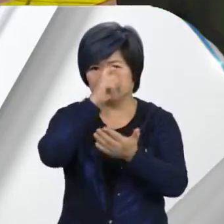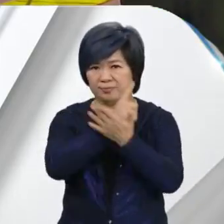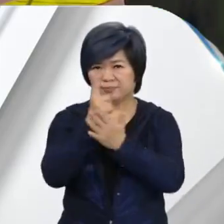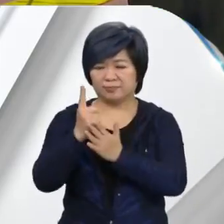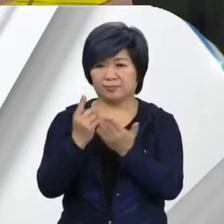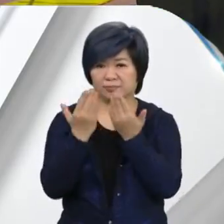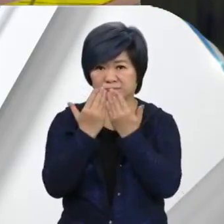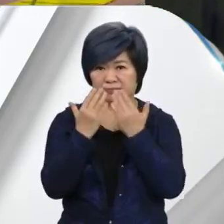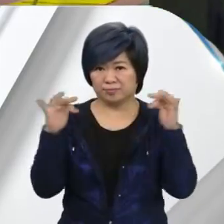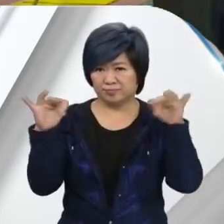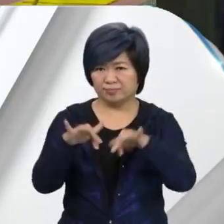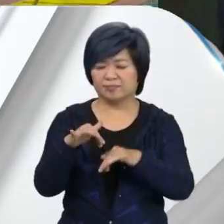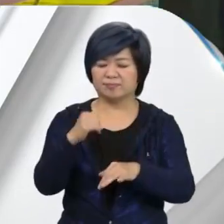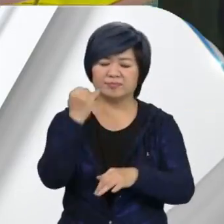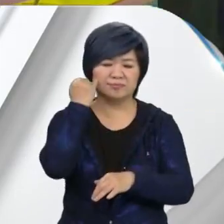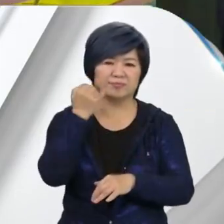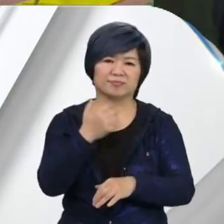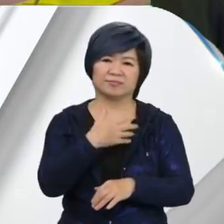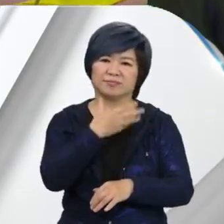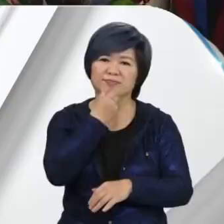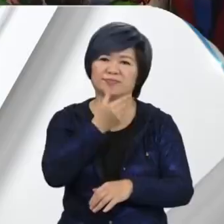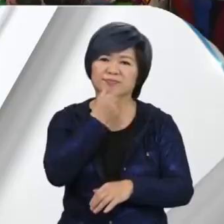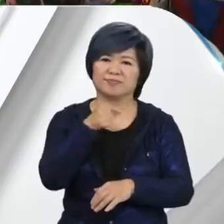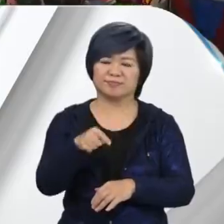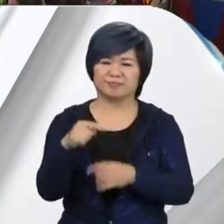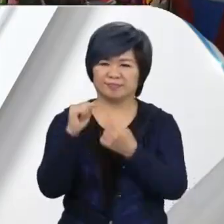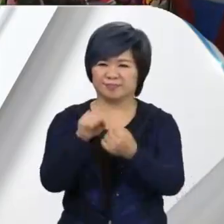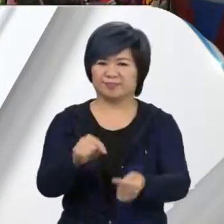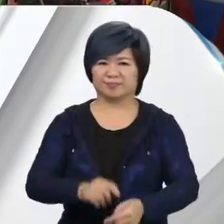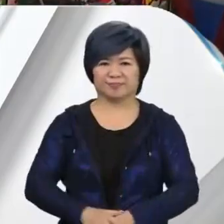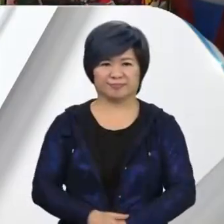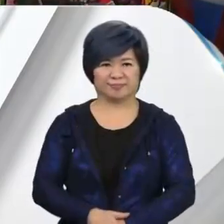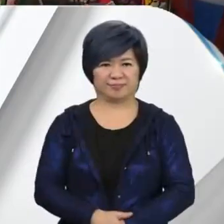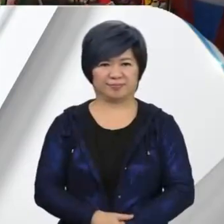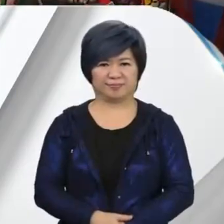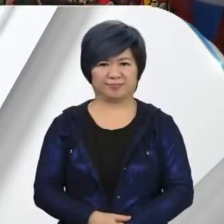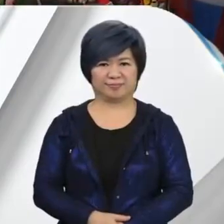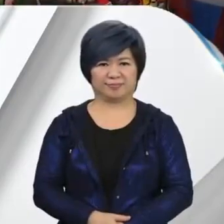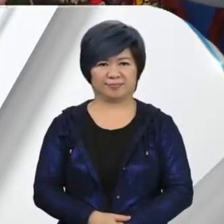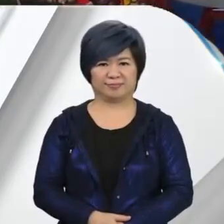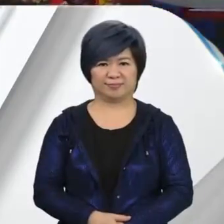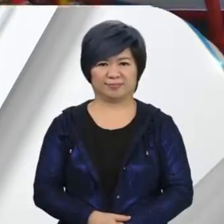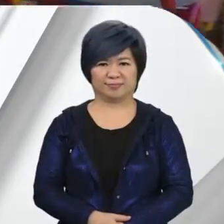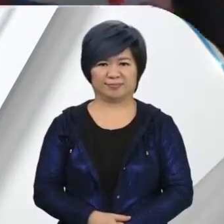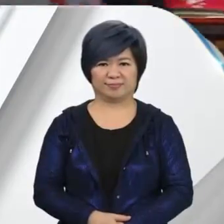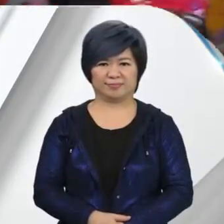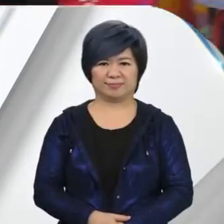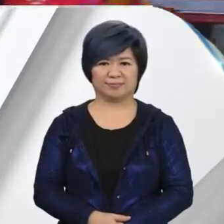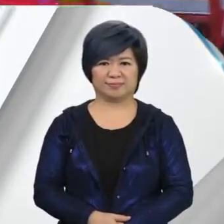程的乡亲，要最受伤的场馆做得住。记者李峰基南投报道。